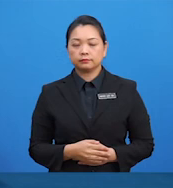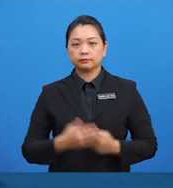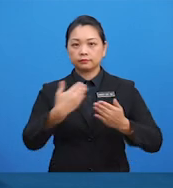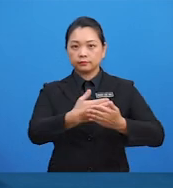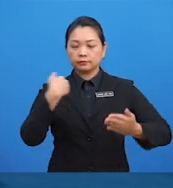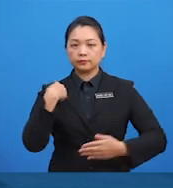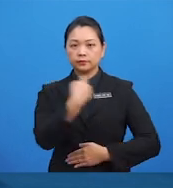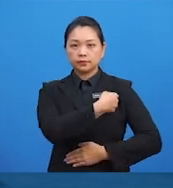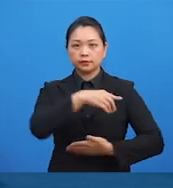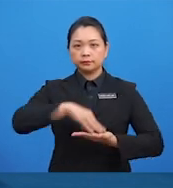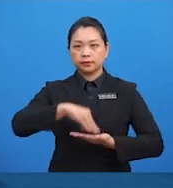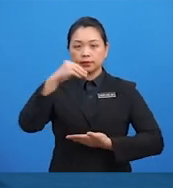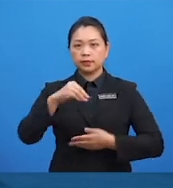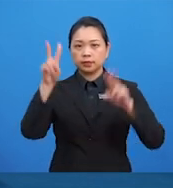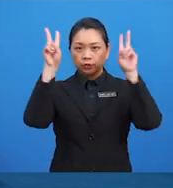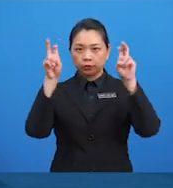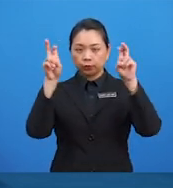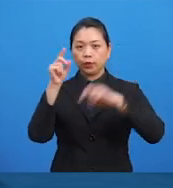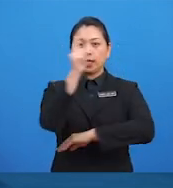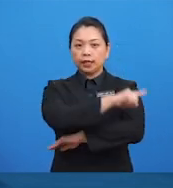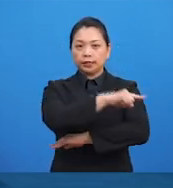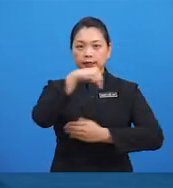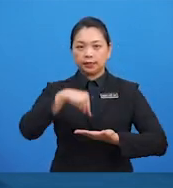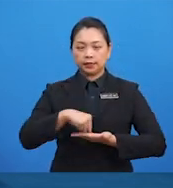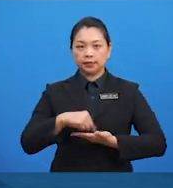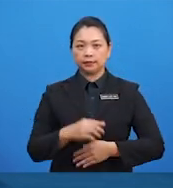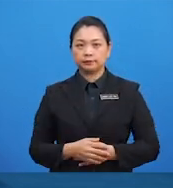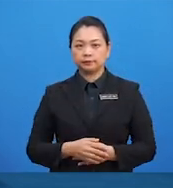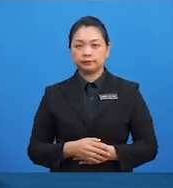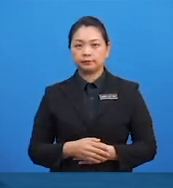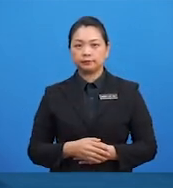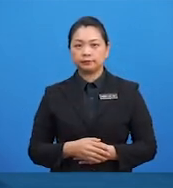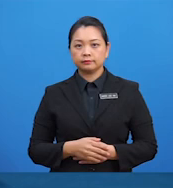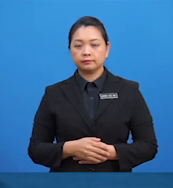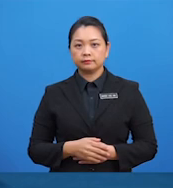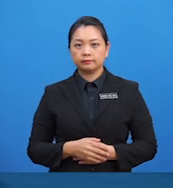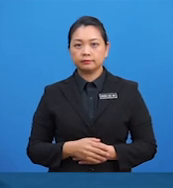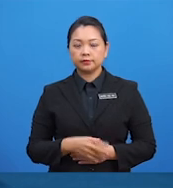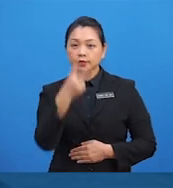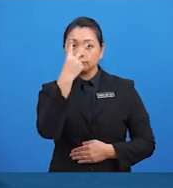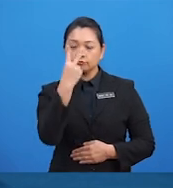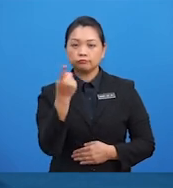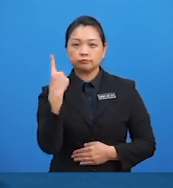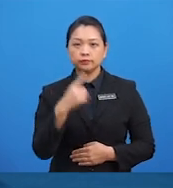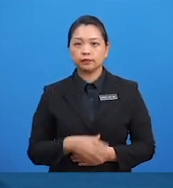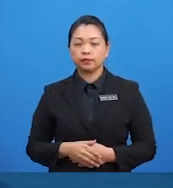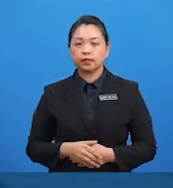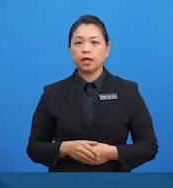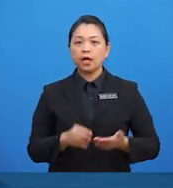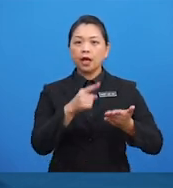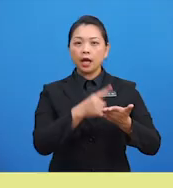Sebelum kita belajar tajuk pada hari ini, mari kita lihat dahulu